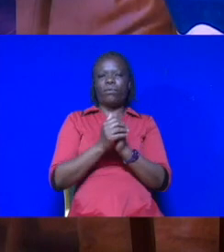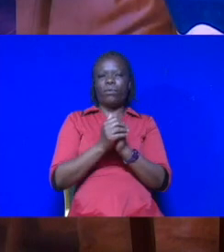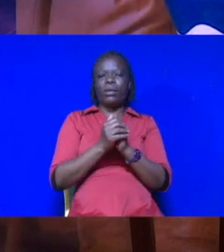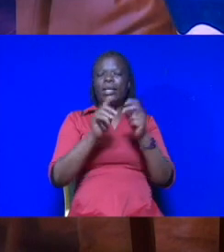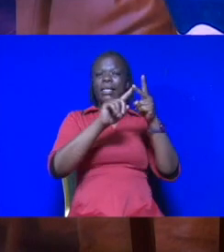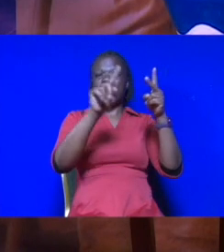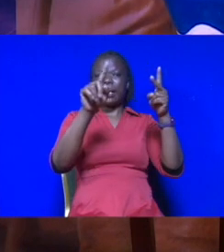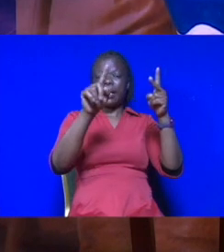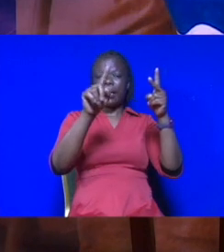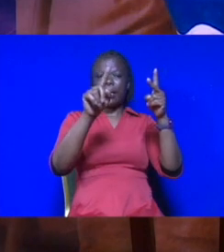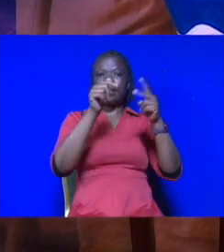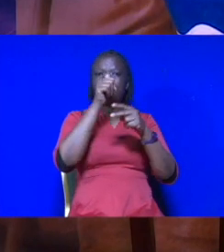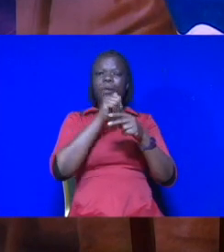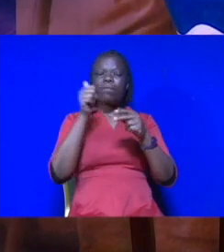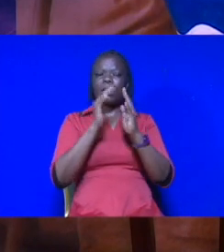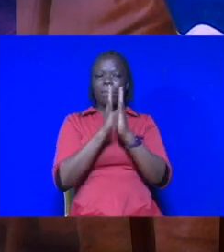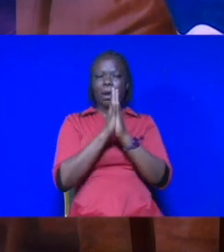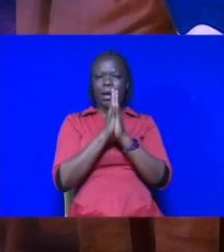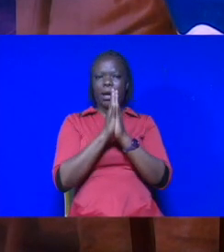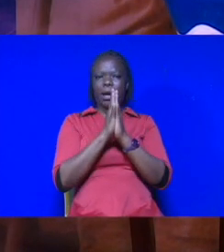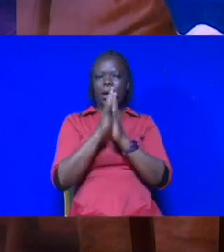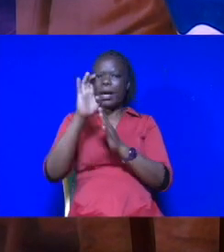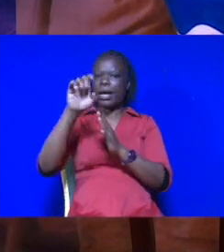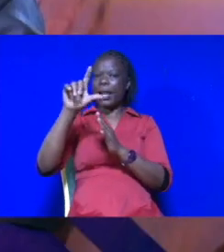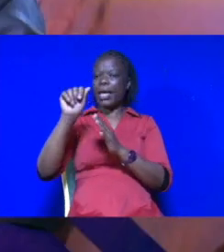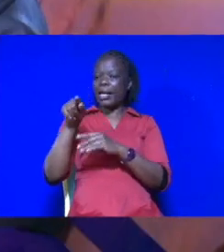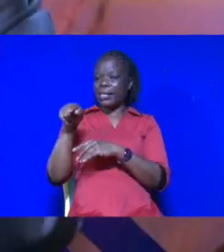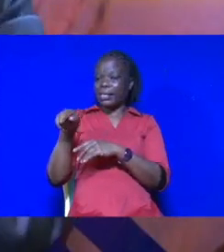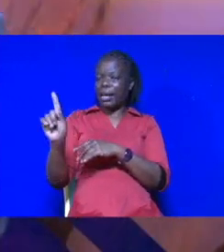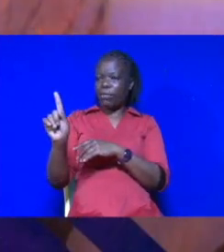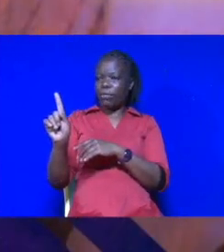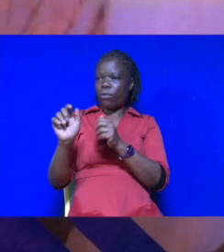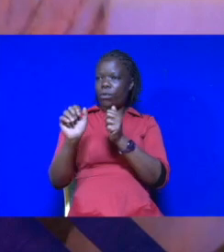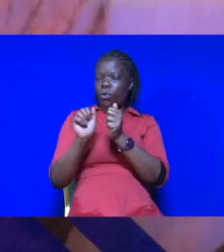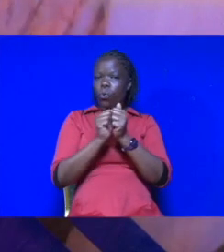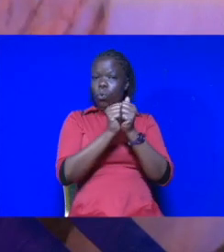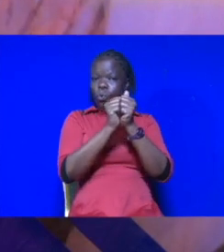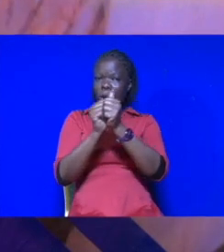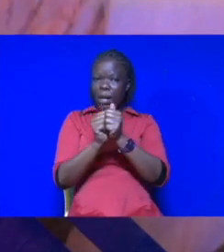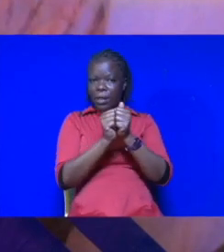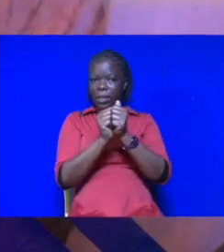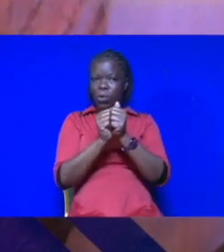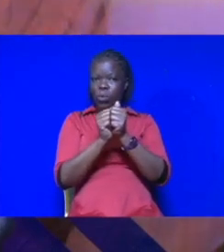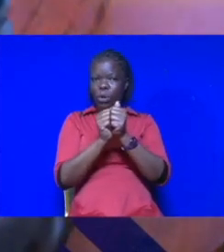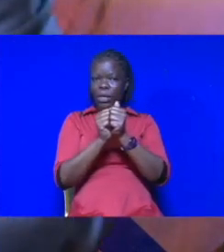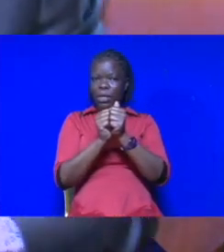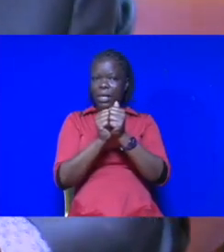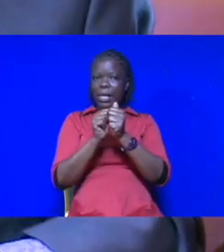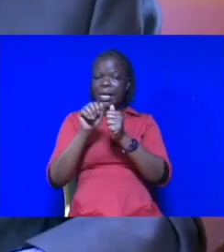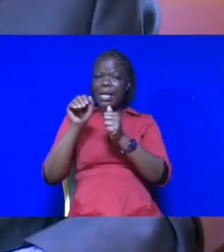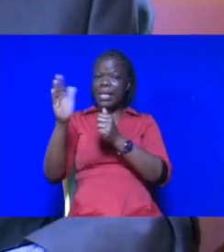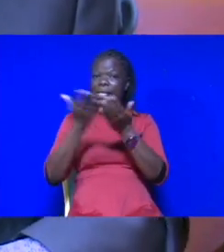pili ni private prayer. Ni yeye Elia peke yake pamoja na mtumishi wake.